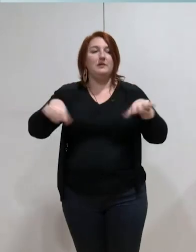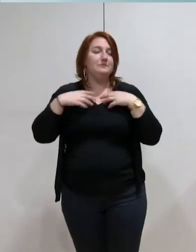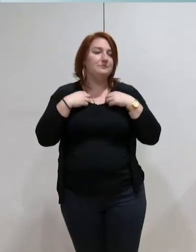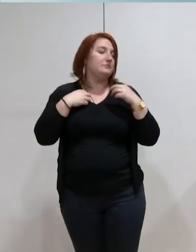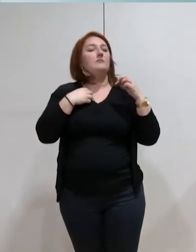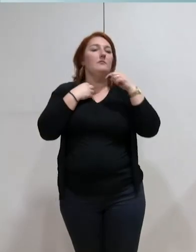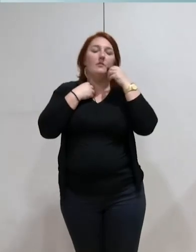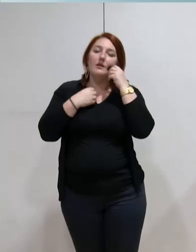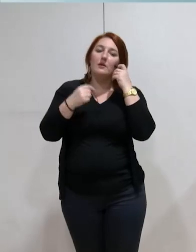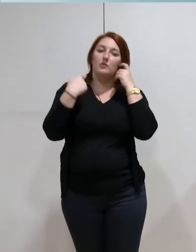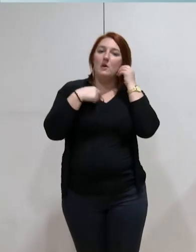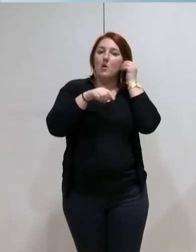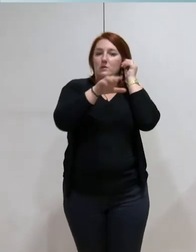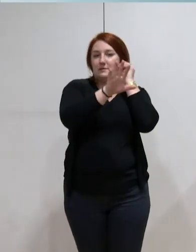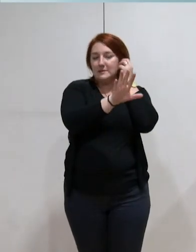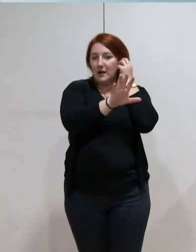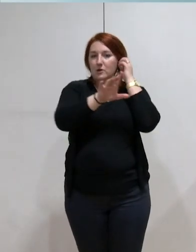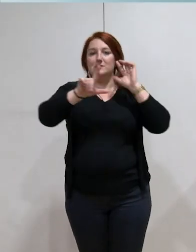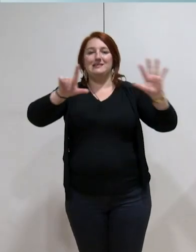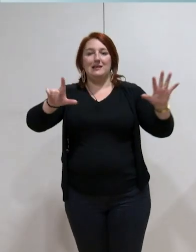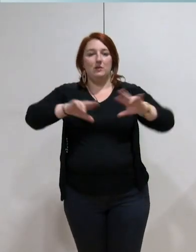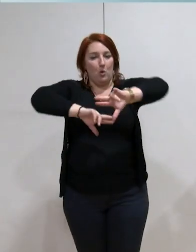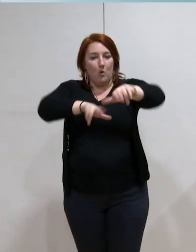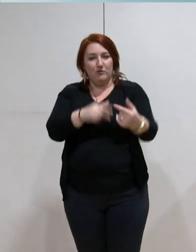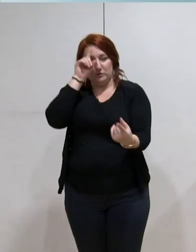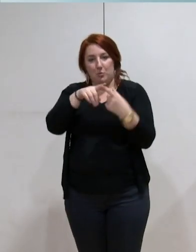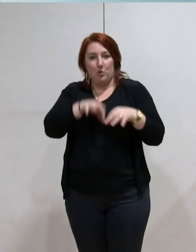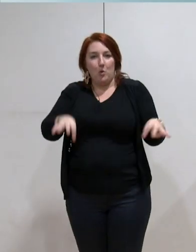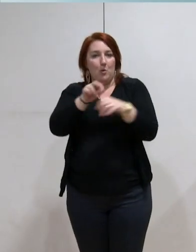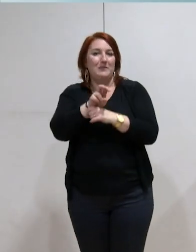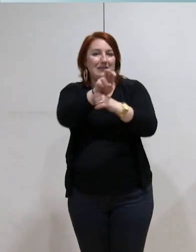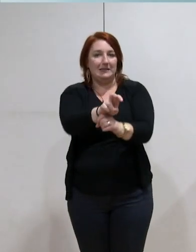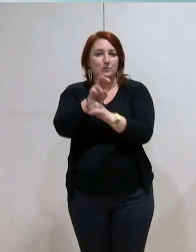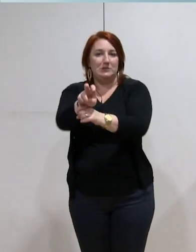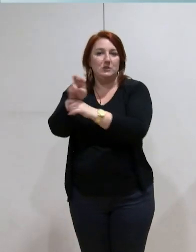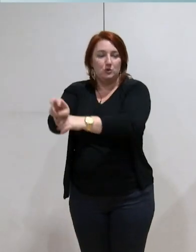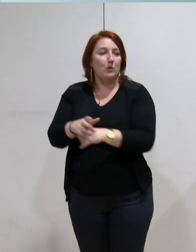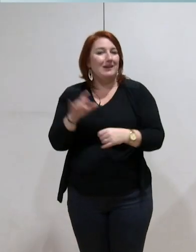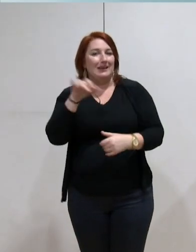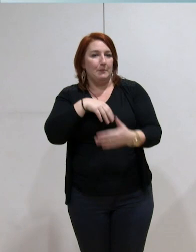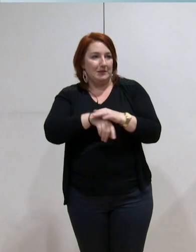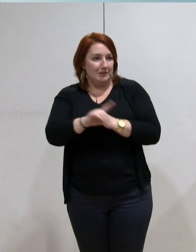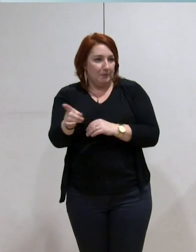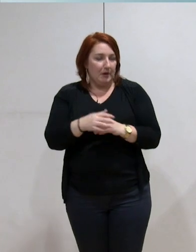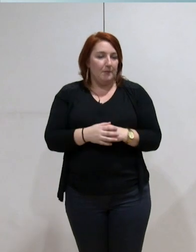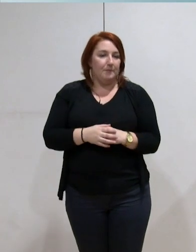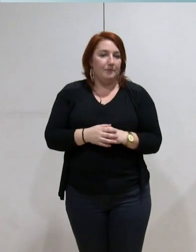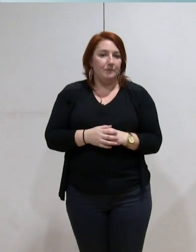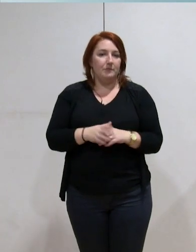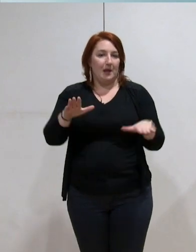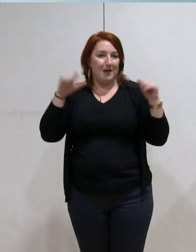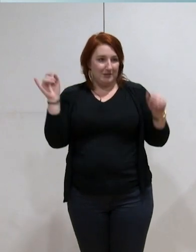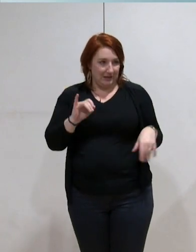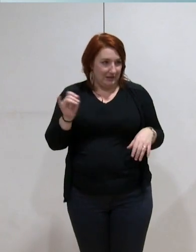adopté la 57 c'est des conventions de mise à disposition de locaux qui ne prend pas part au vote